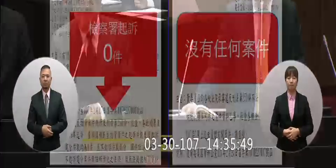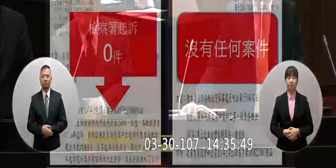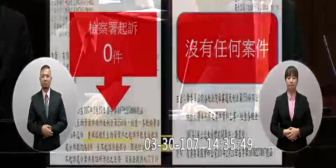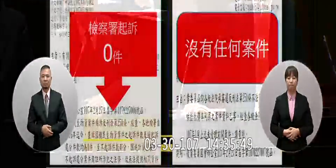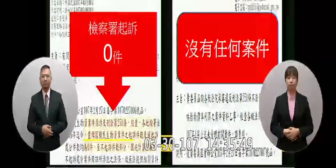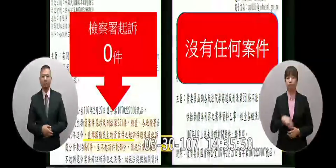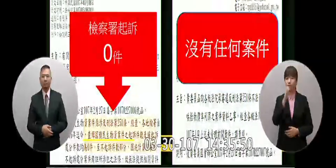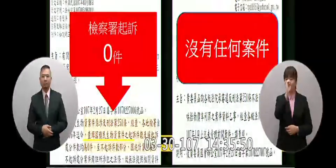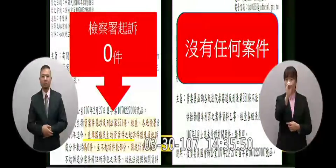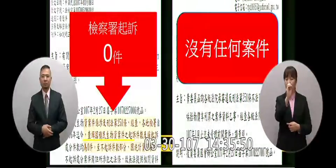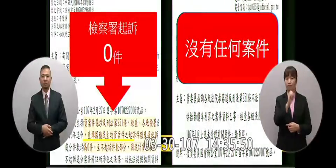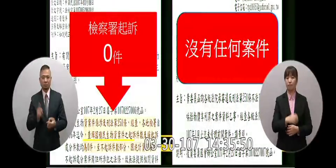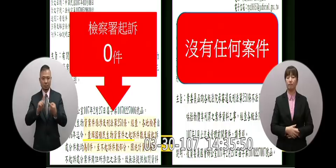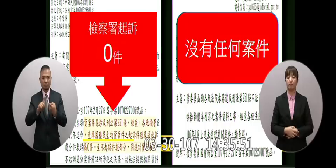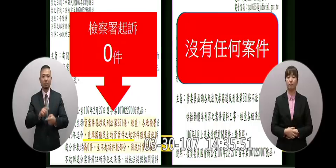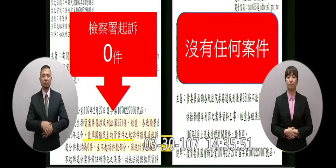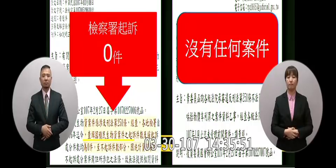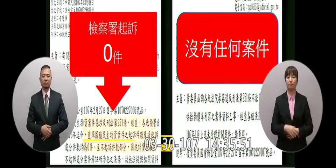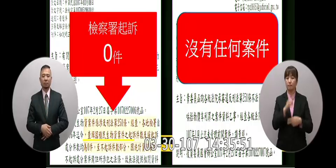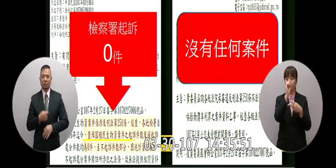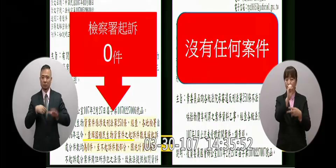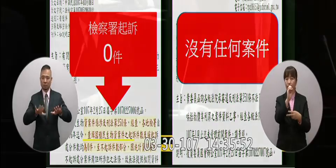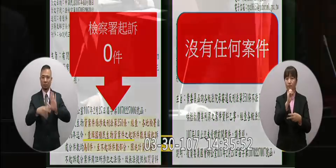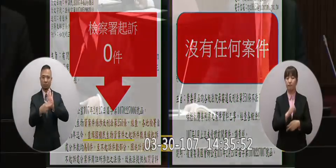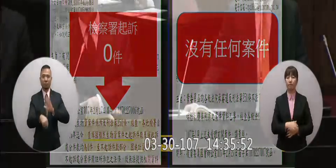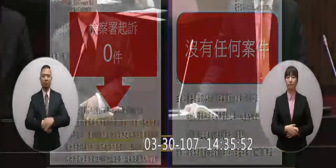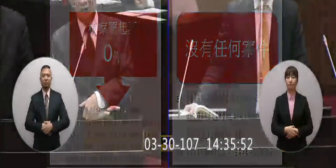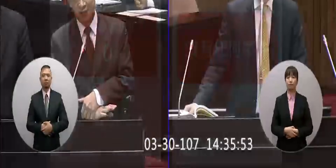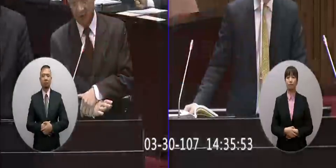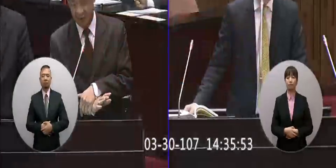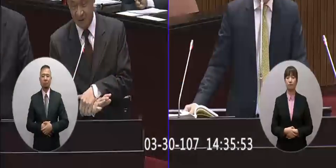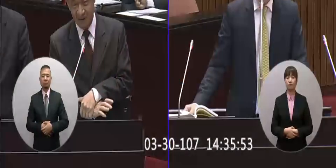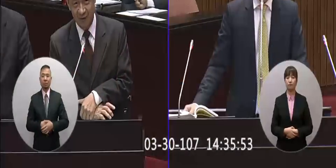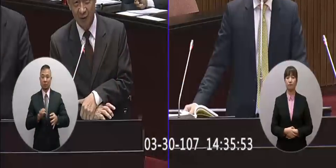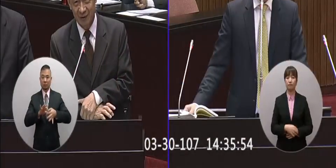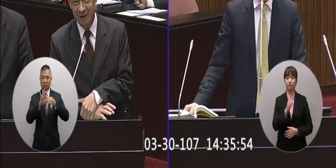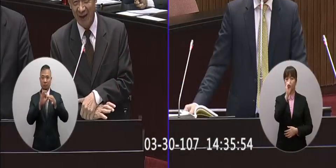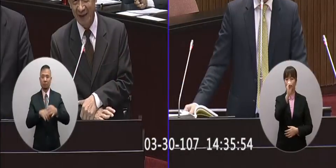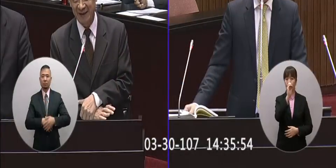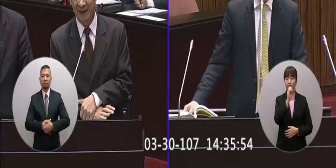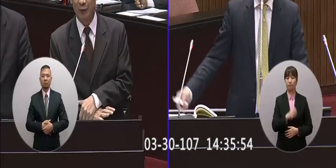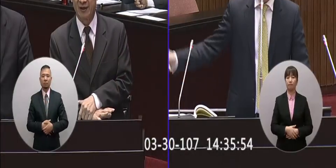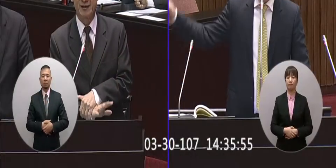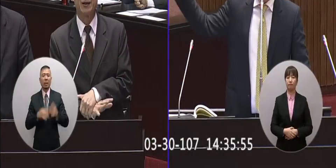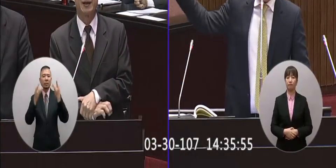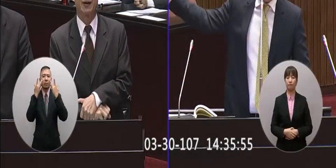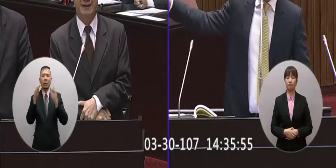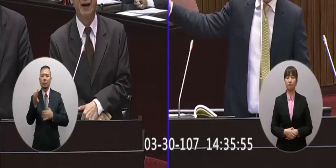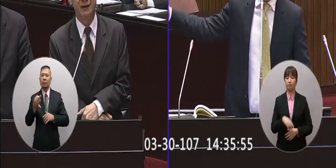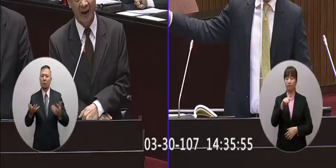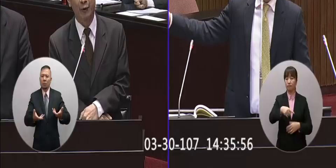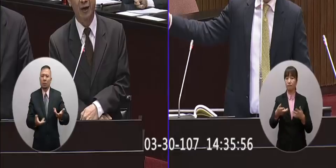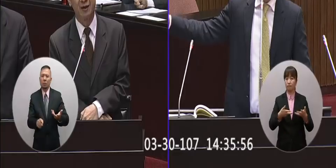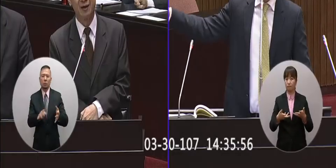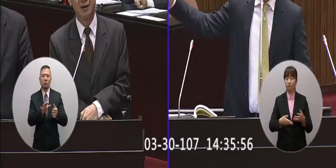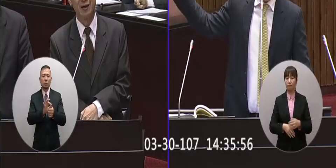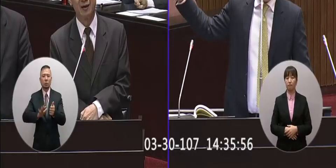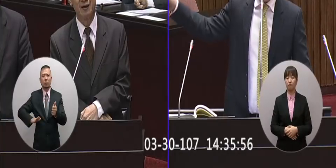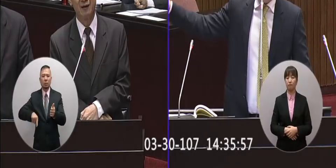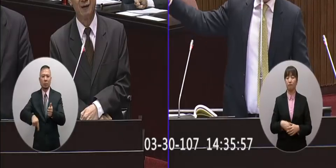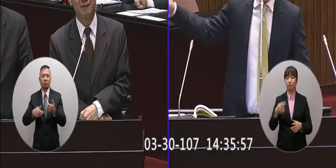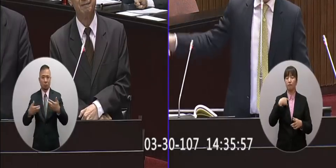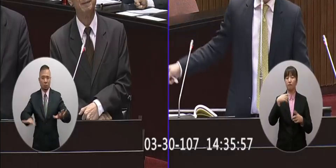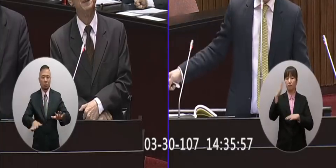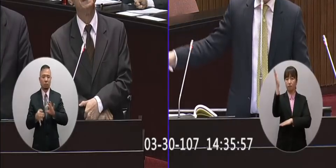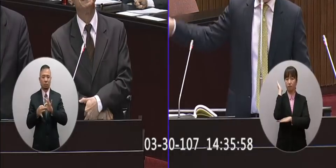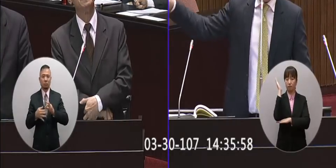那主要 零人。 对，我现在 零人， 因为 零人 菜价的问题涉及 这个事哈。我